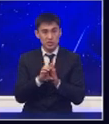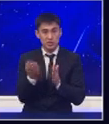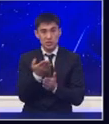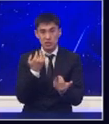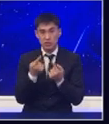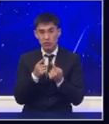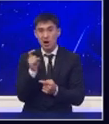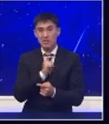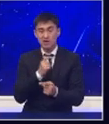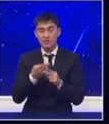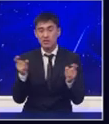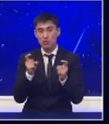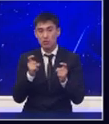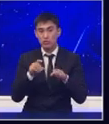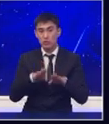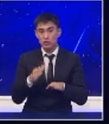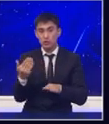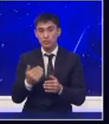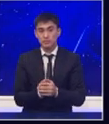услышать хозяева этих торговых точек,